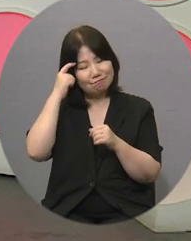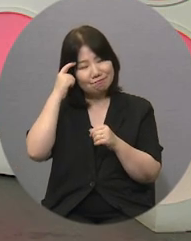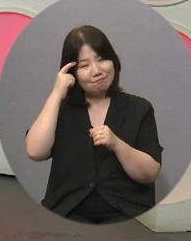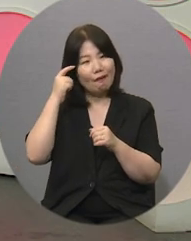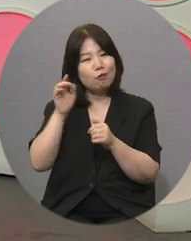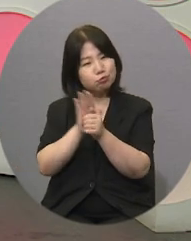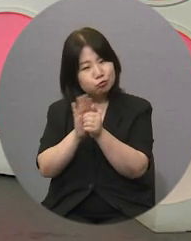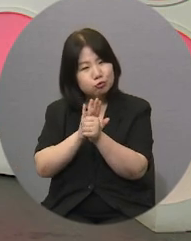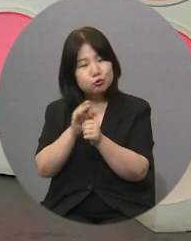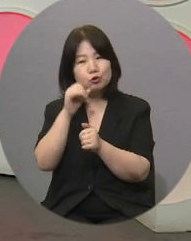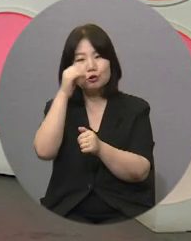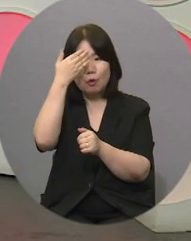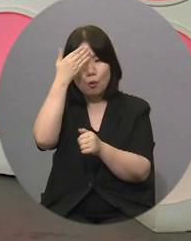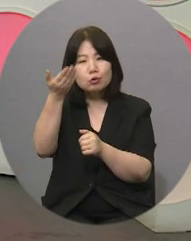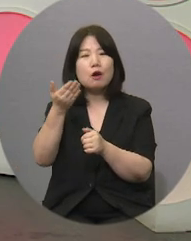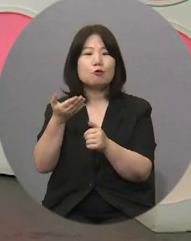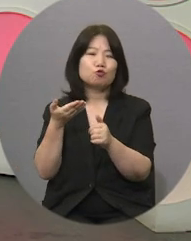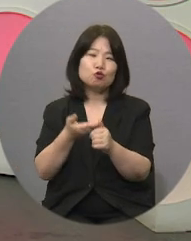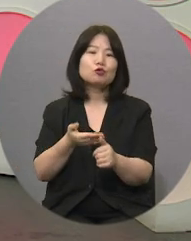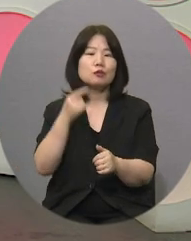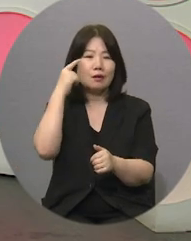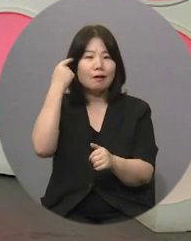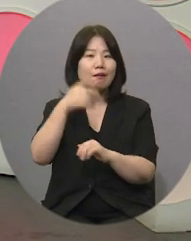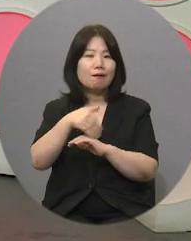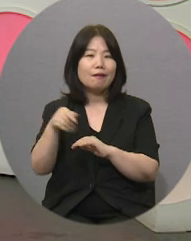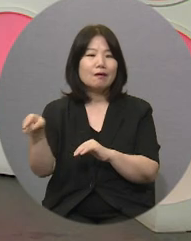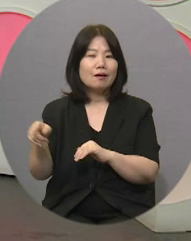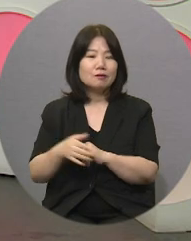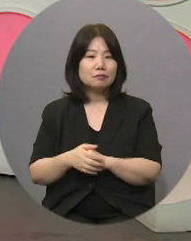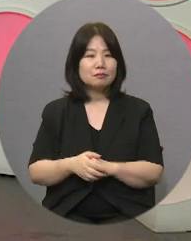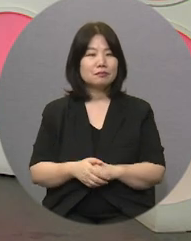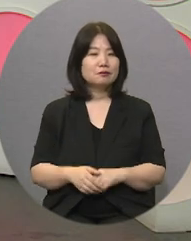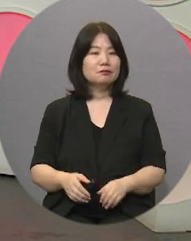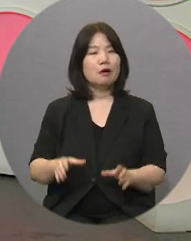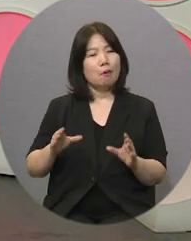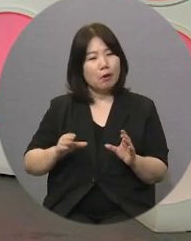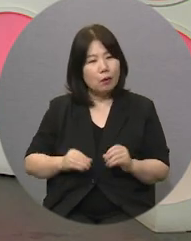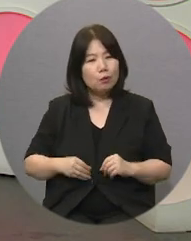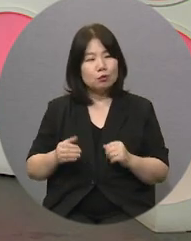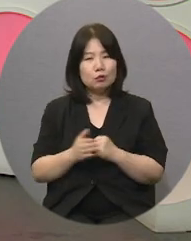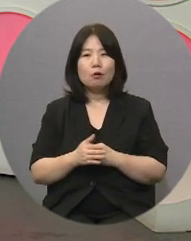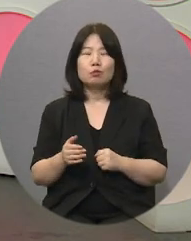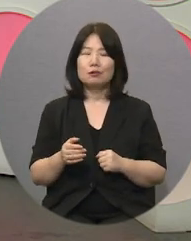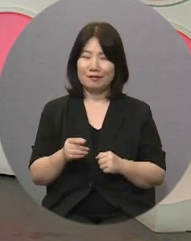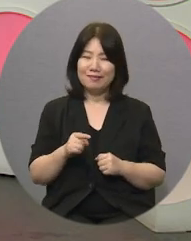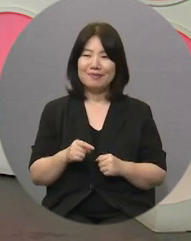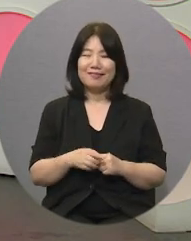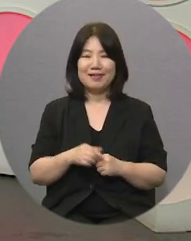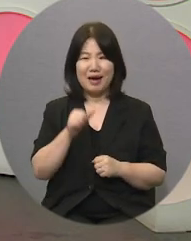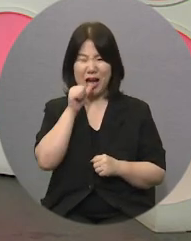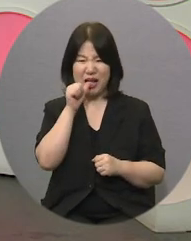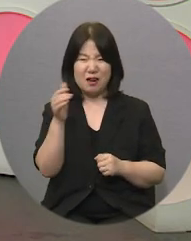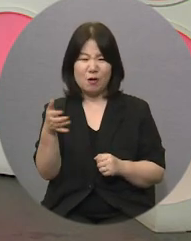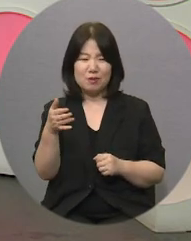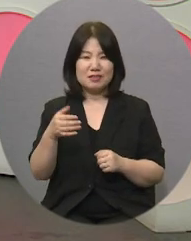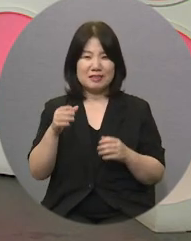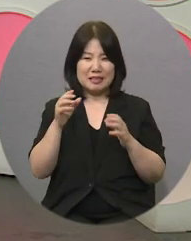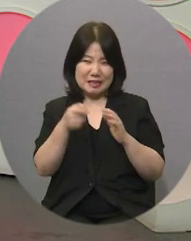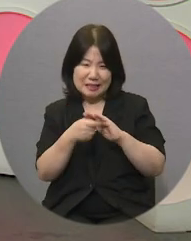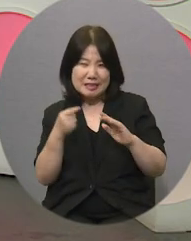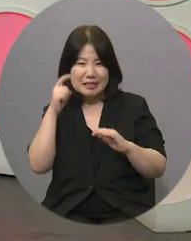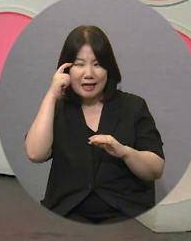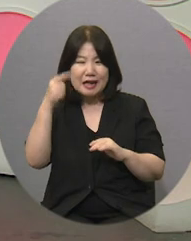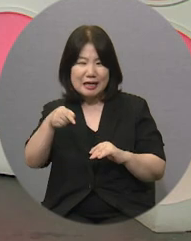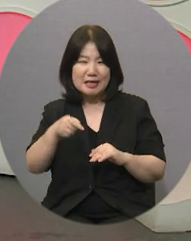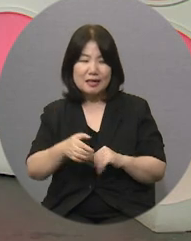또 그냥 주시려고 했구만 남은 그래 걸. 근데 또 이 아이는 아 배가 너무 고프니까 네. 또 어떤 집은 또 이런 게 있어요.